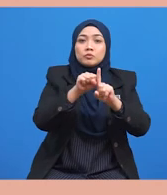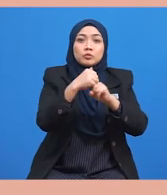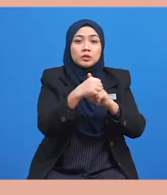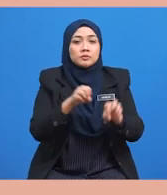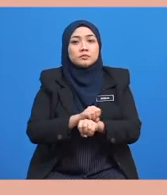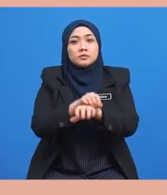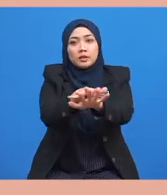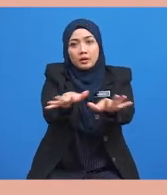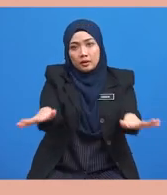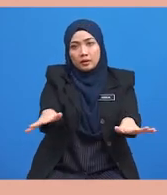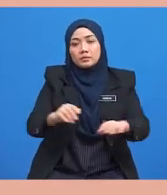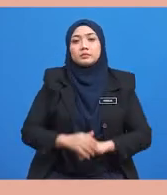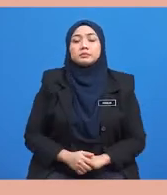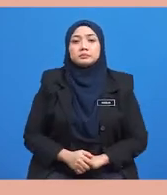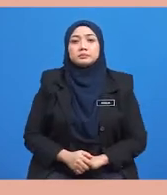serakan.